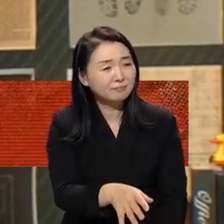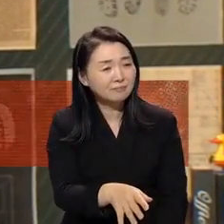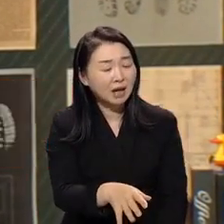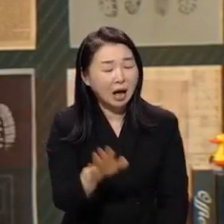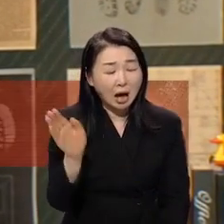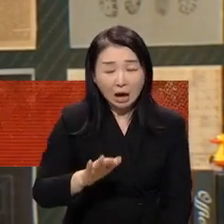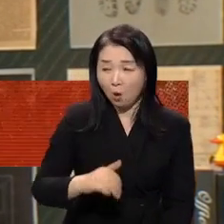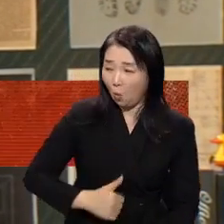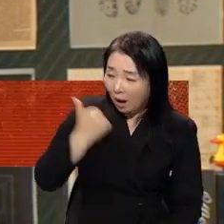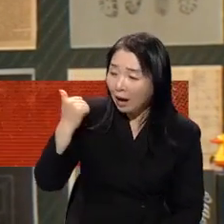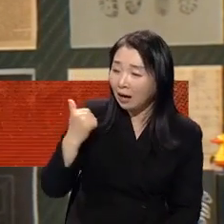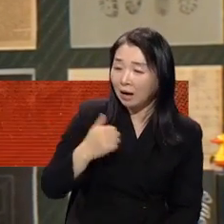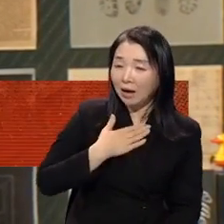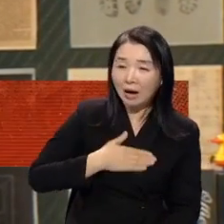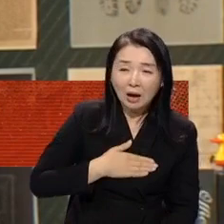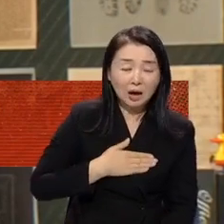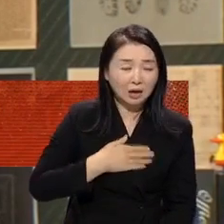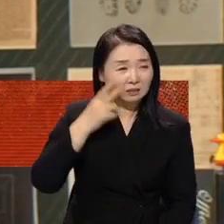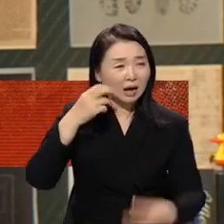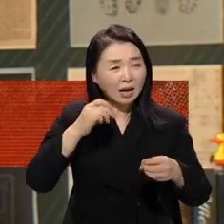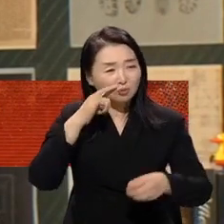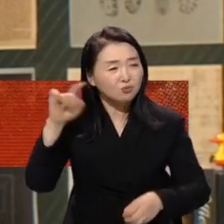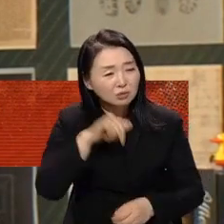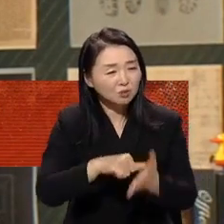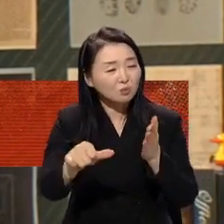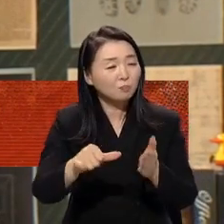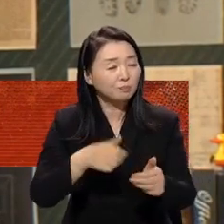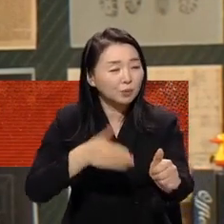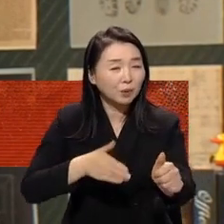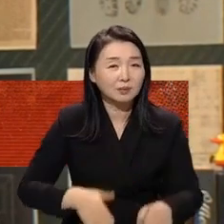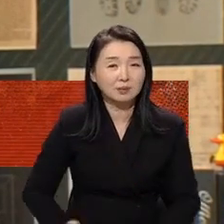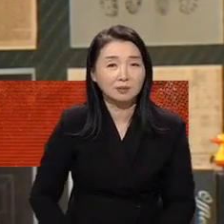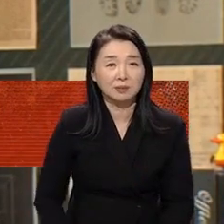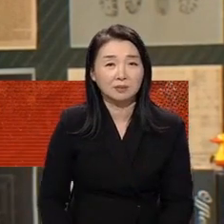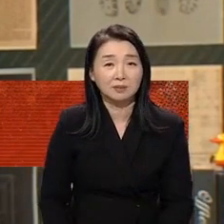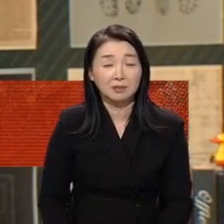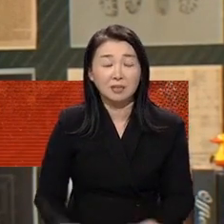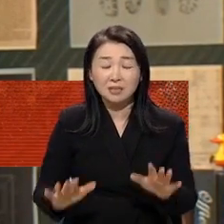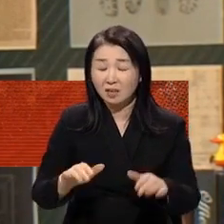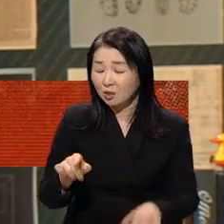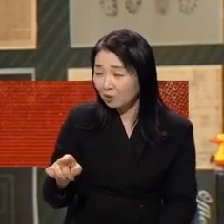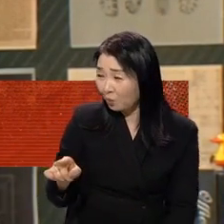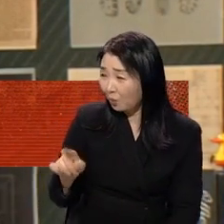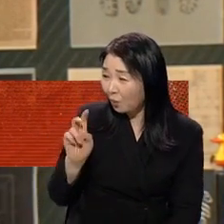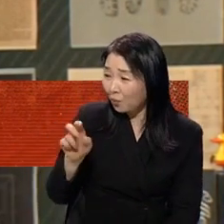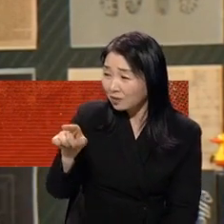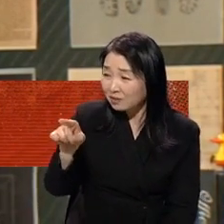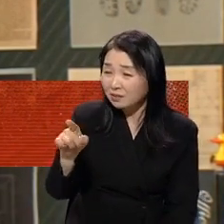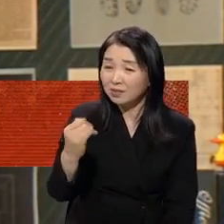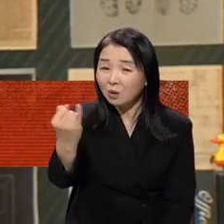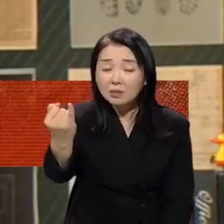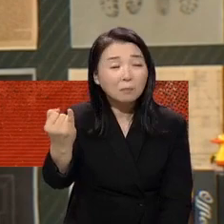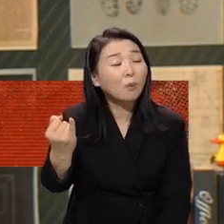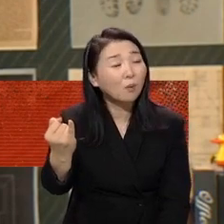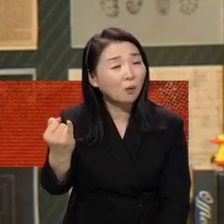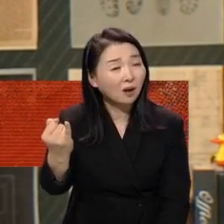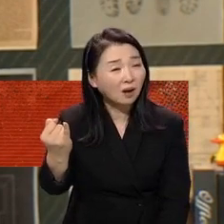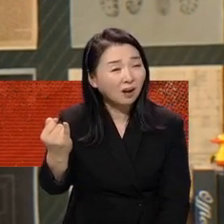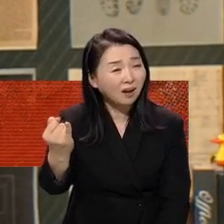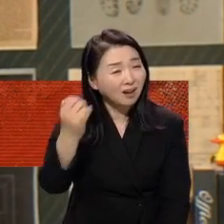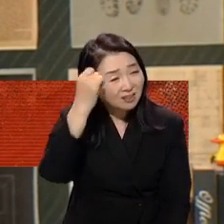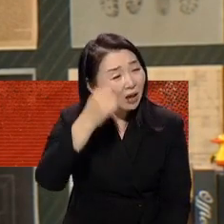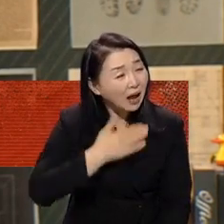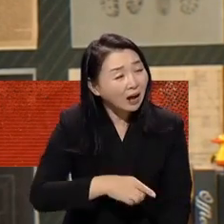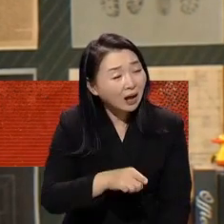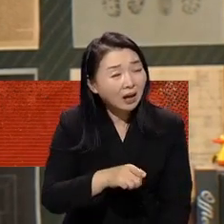여자 진짜 화가 잔뜩 났구나 척하고 눈치 챙겨야지 잠깐 잠깐만 너 혹시 너 그 여자 어 아직도 못 입고